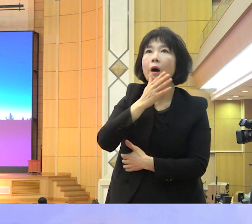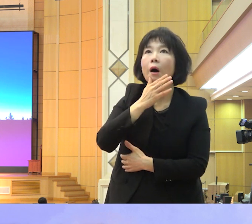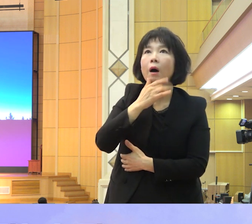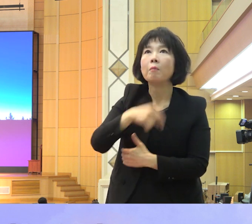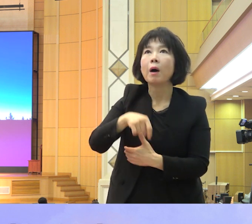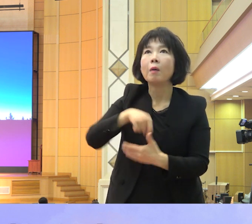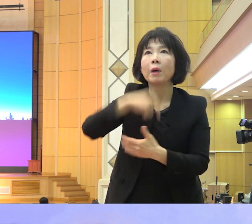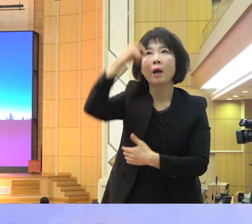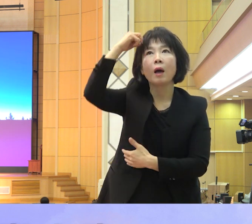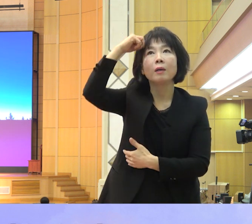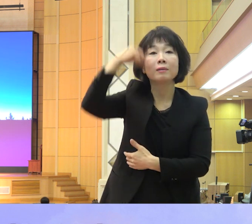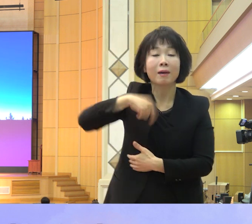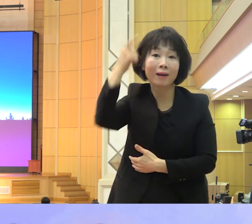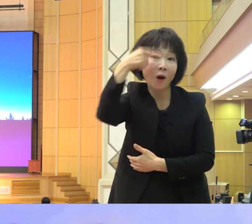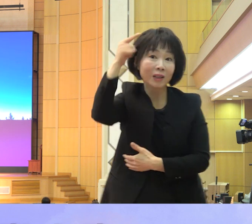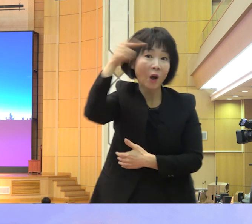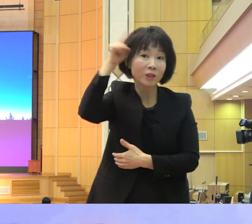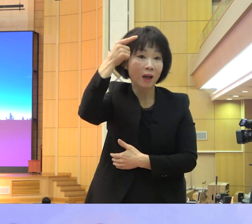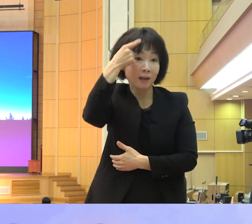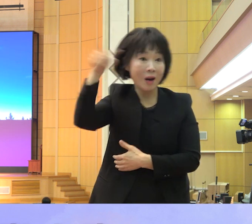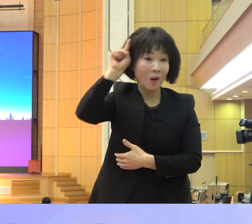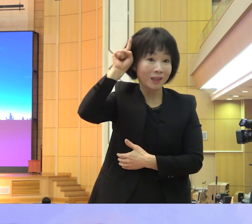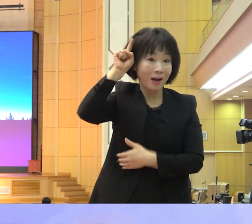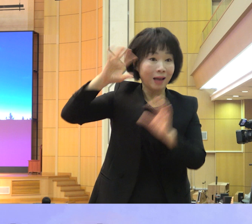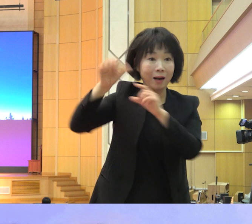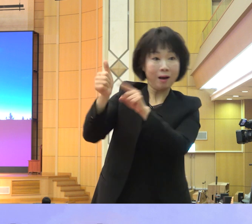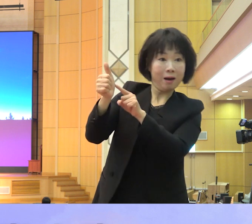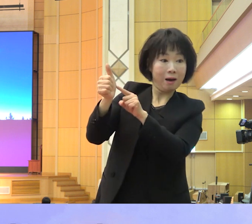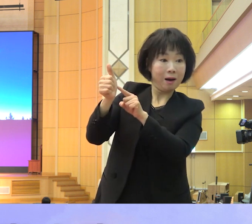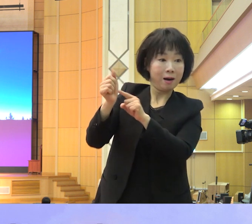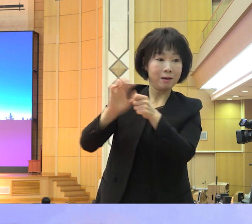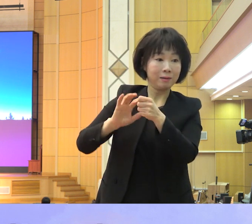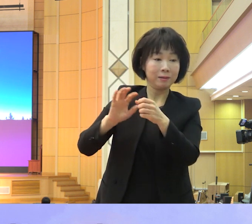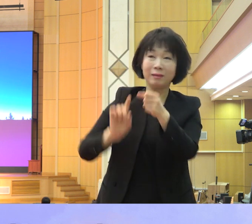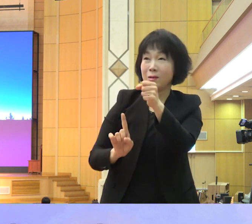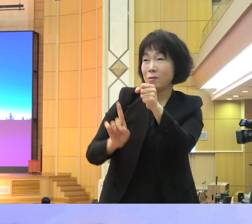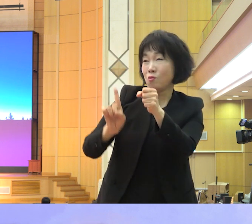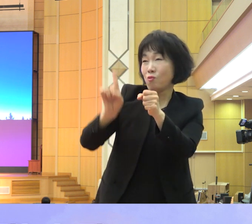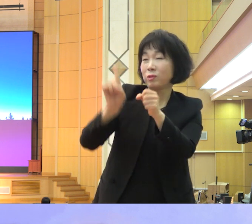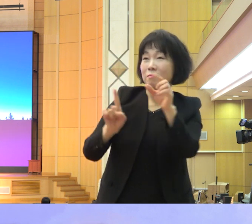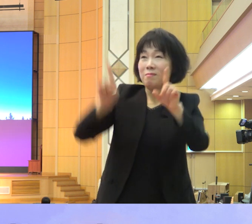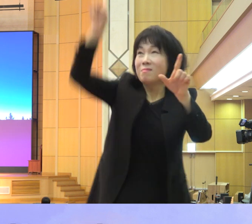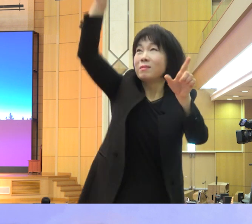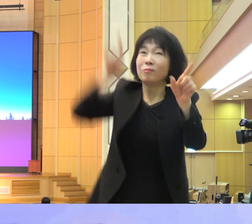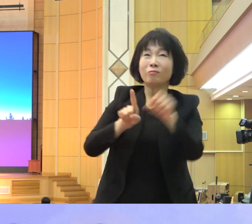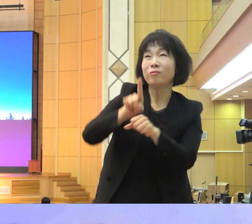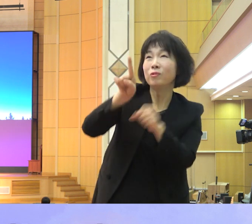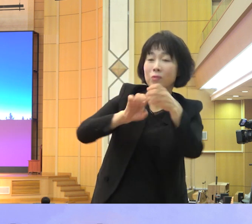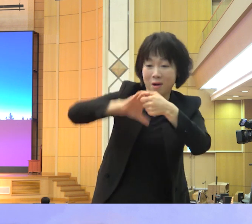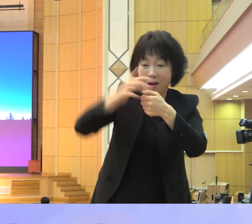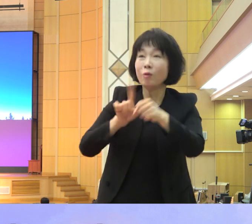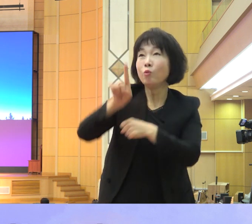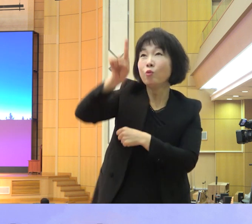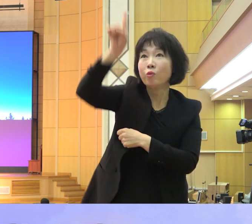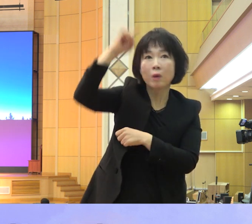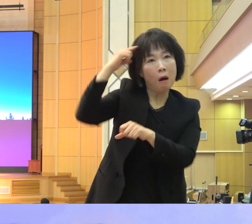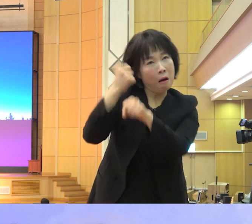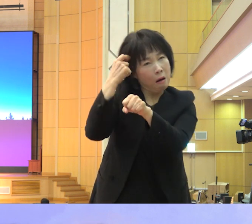모르지만은 러시아의 유명한 저 우주를 연구하는